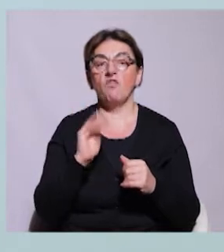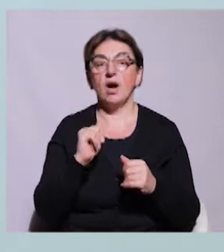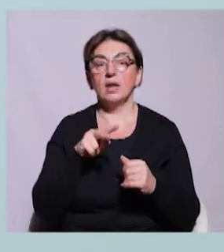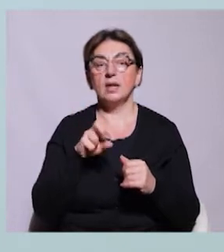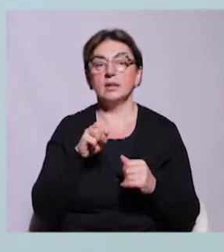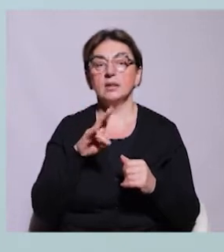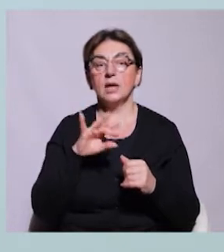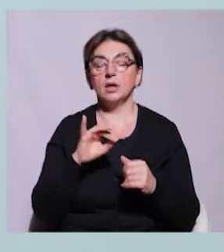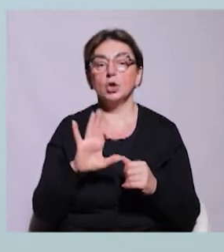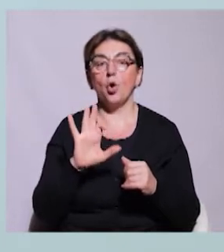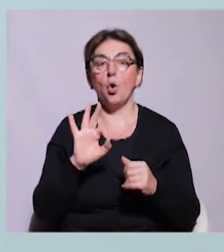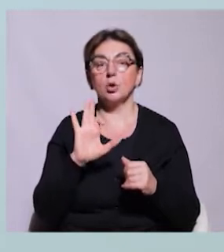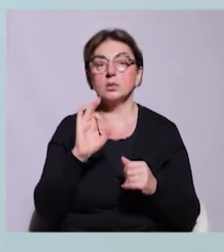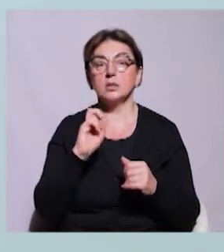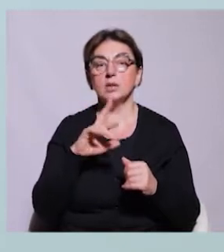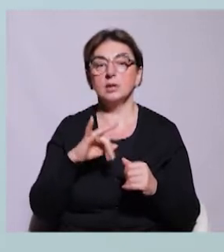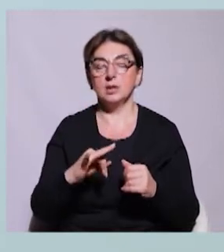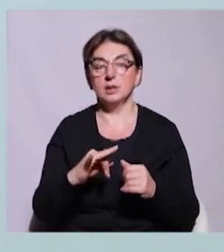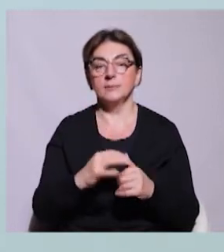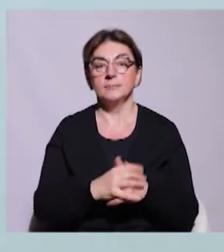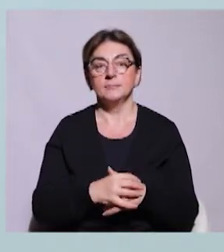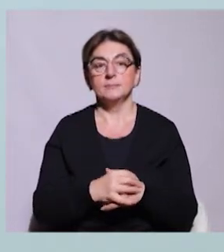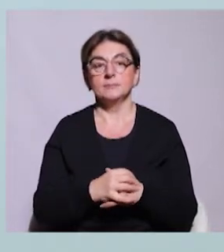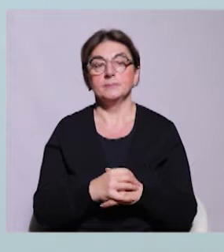4 ვალენტიანი ოქსიდი.